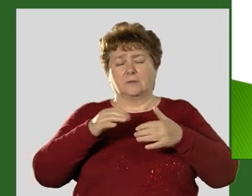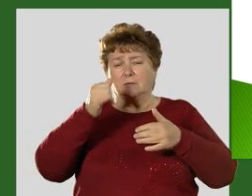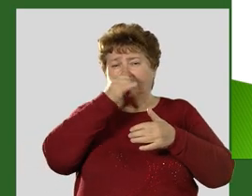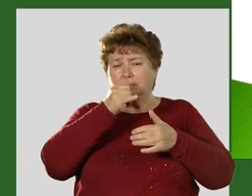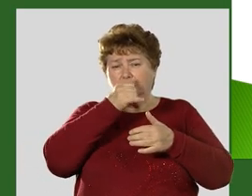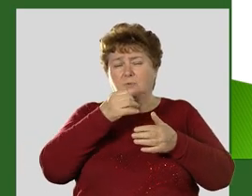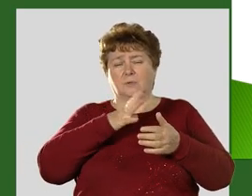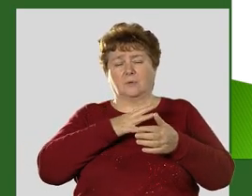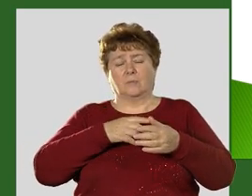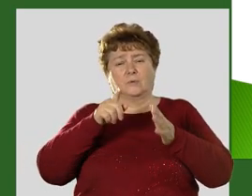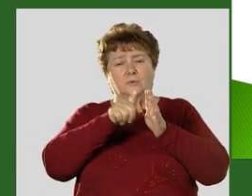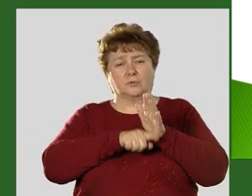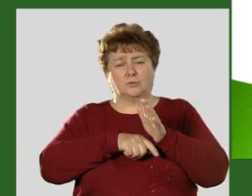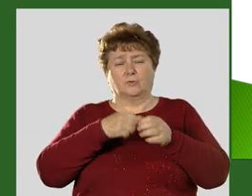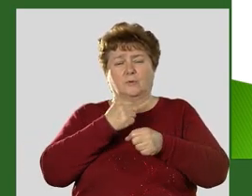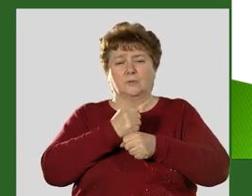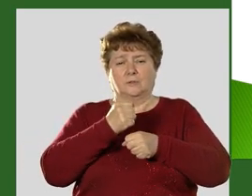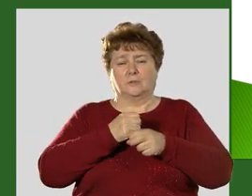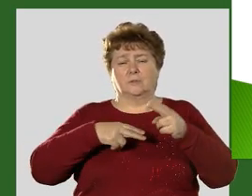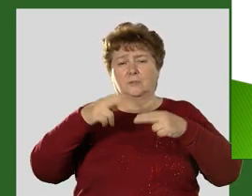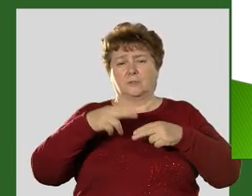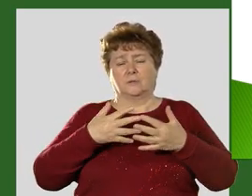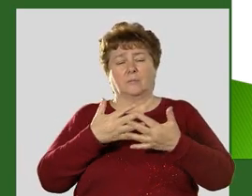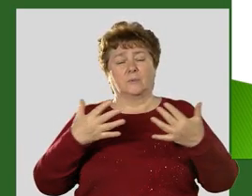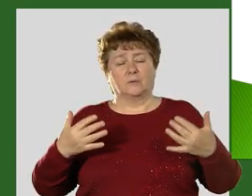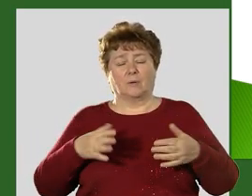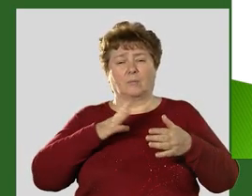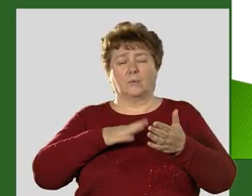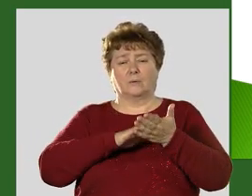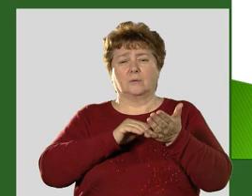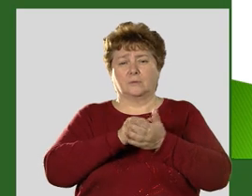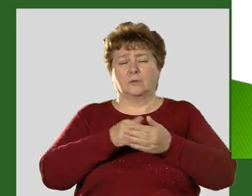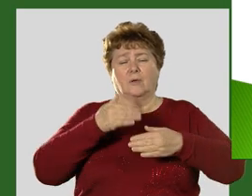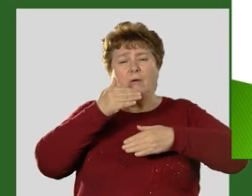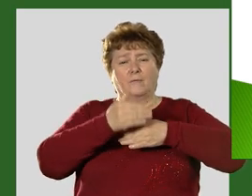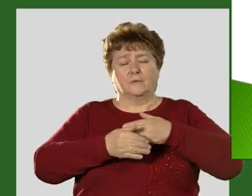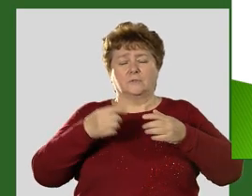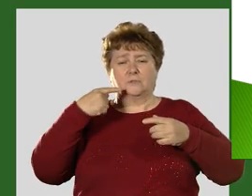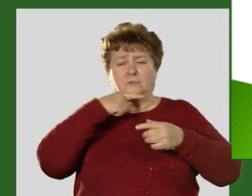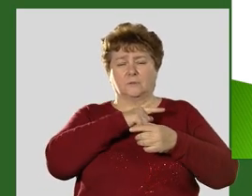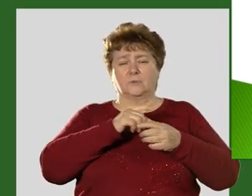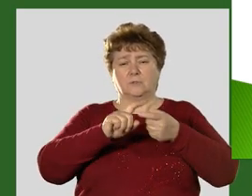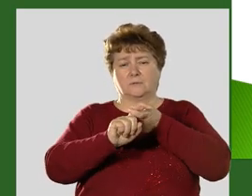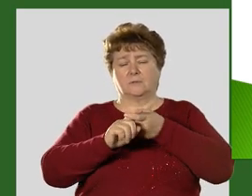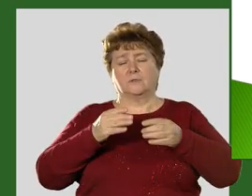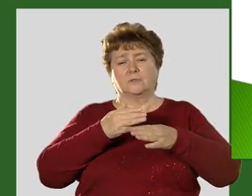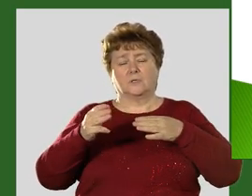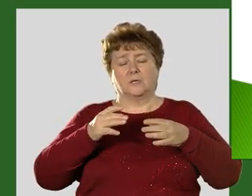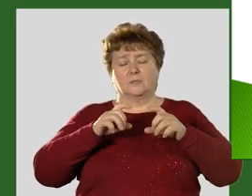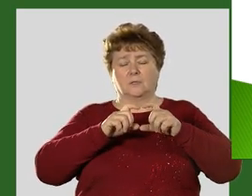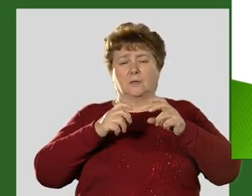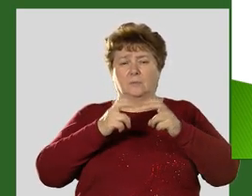производить относительно дешевые строительные материалы. Были нарушены внешние экономические связи, и часть